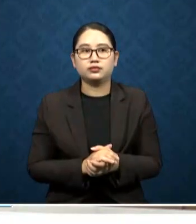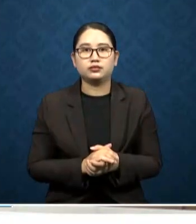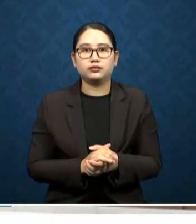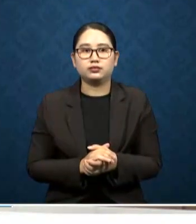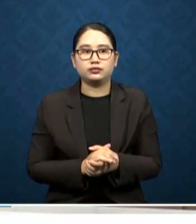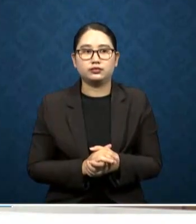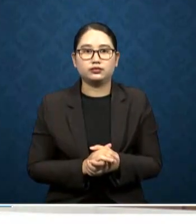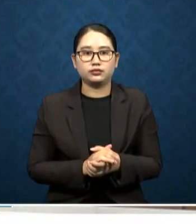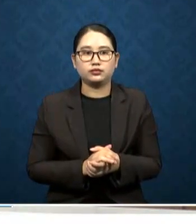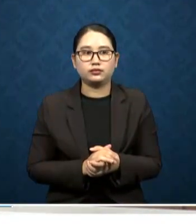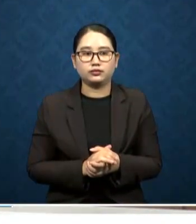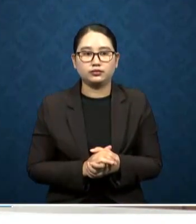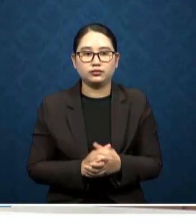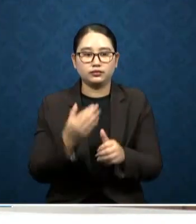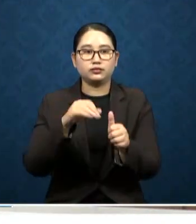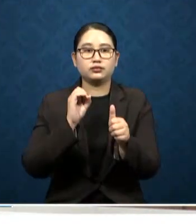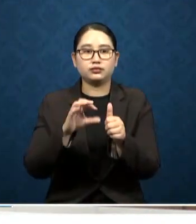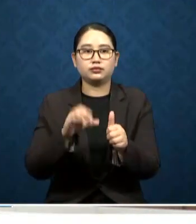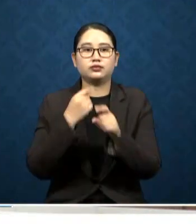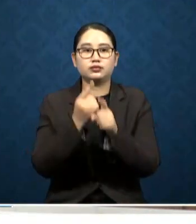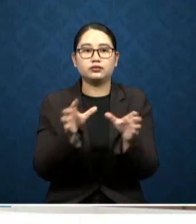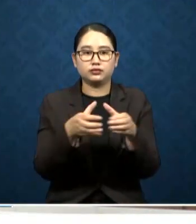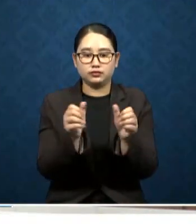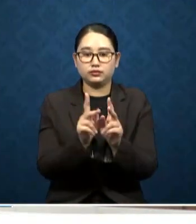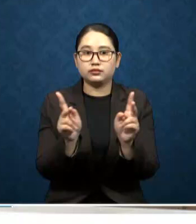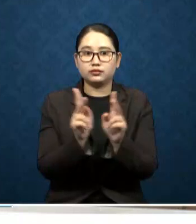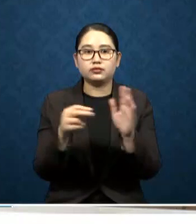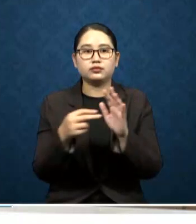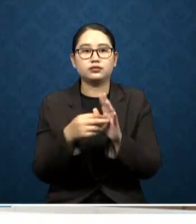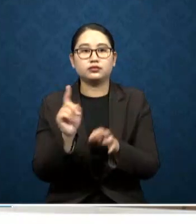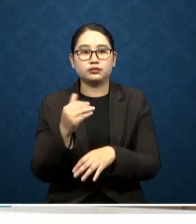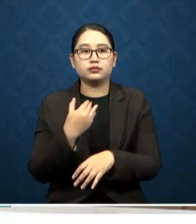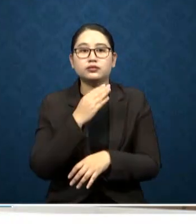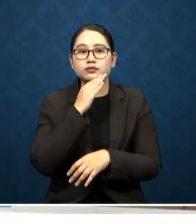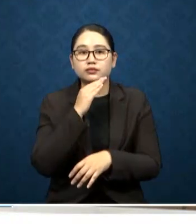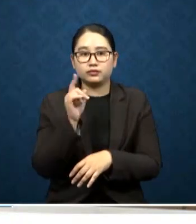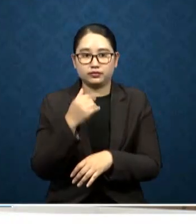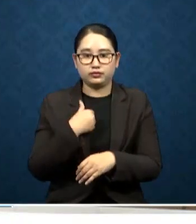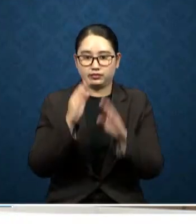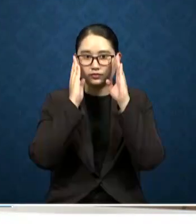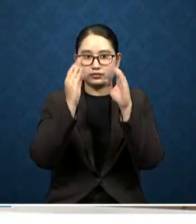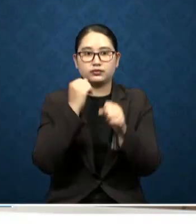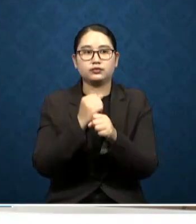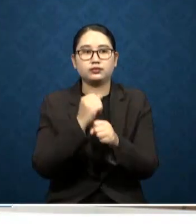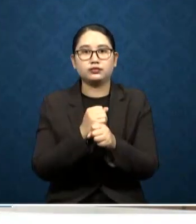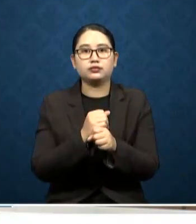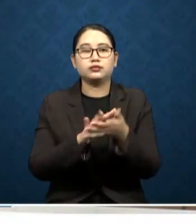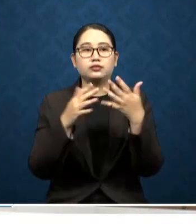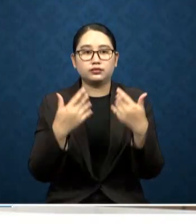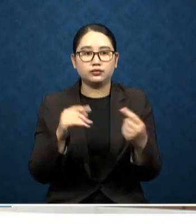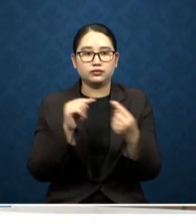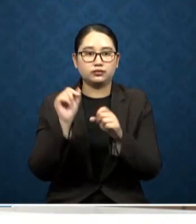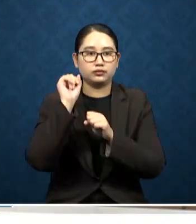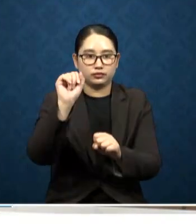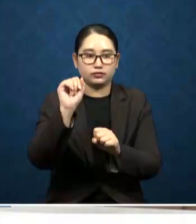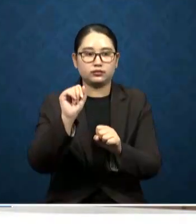ต้นข้อเสนอของคณะกรรมาธิการก็คือหากว่าเมื่อเจตนารมณ์ในการที่ออกคำสั่ง